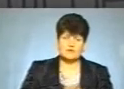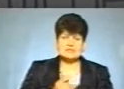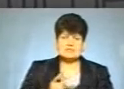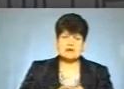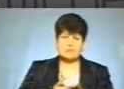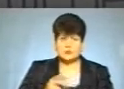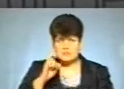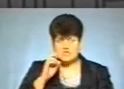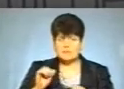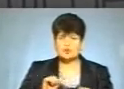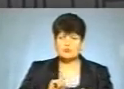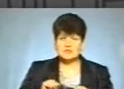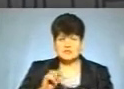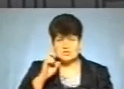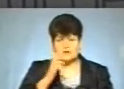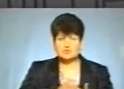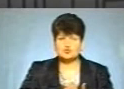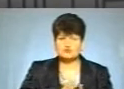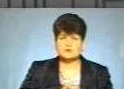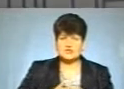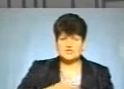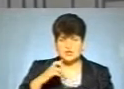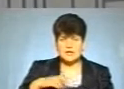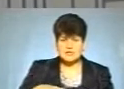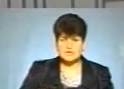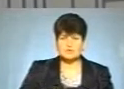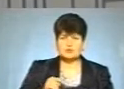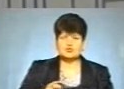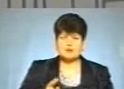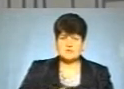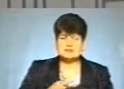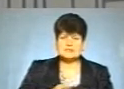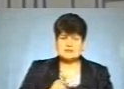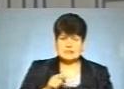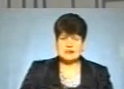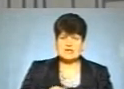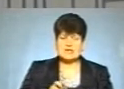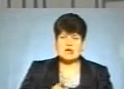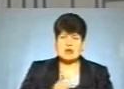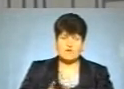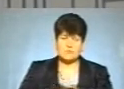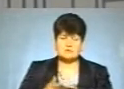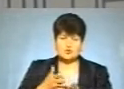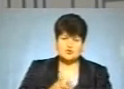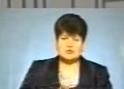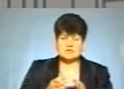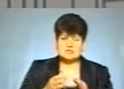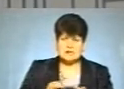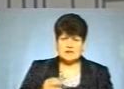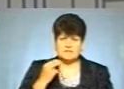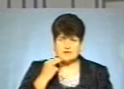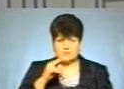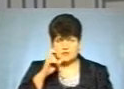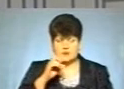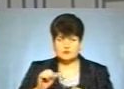реформи державного управління, державної служби в нашій країні, тому що без цієї реформи, без прозорого, незалежного, ефективного державного управління